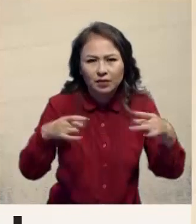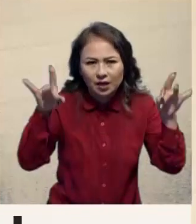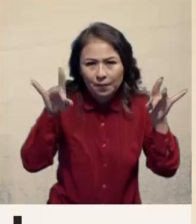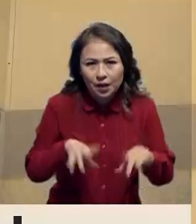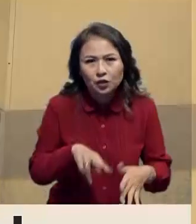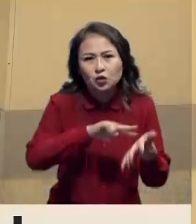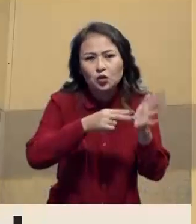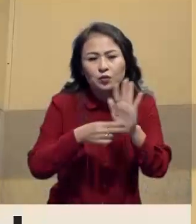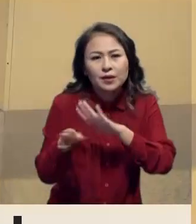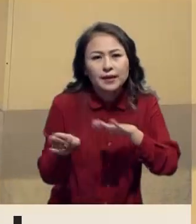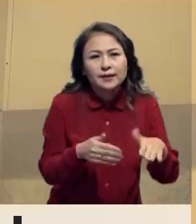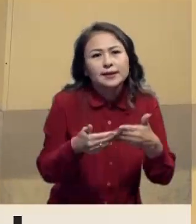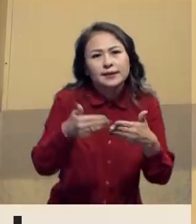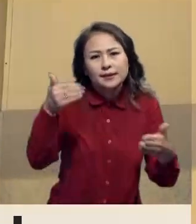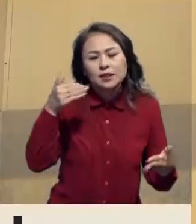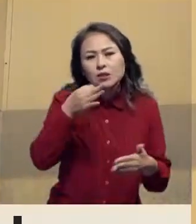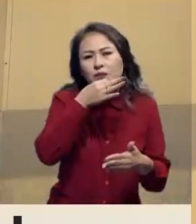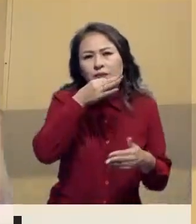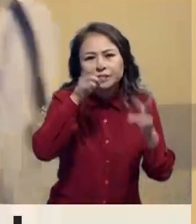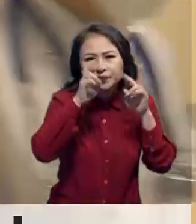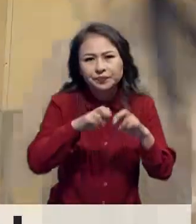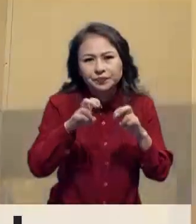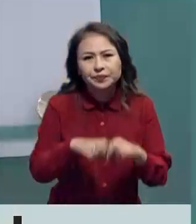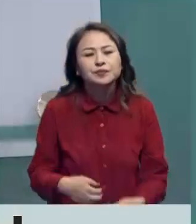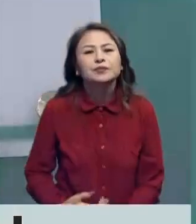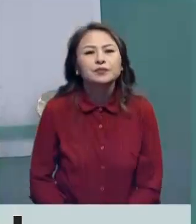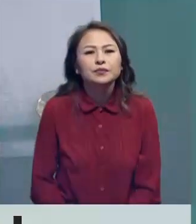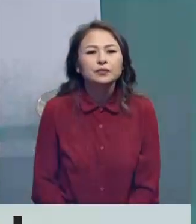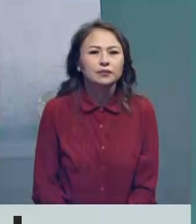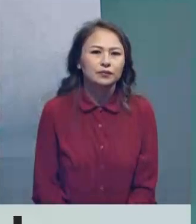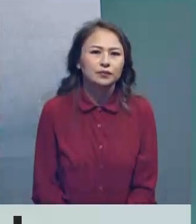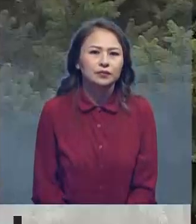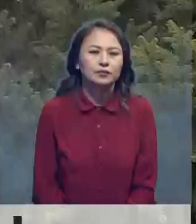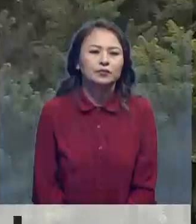қонақүйдің мейрамханасына жоспардан тыс тексеру жүргізіліп жатыр.